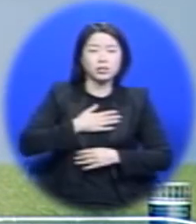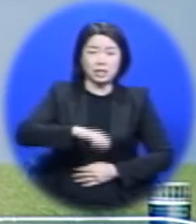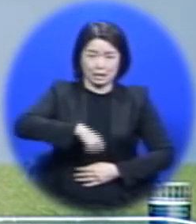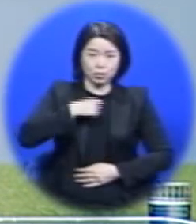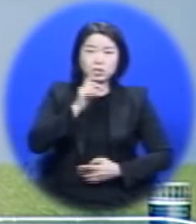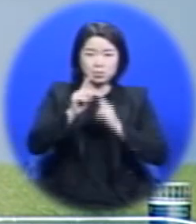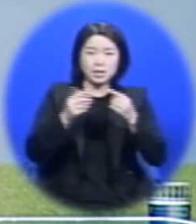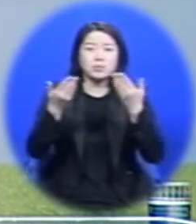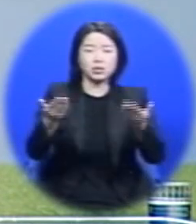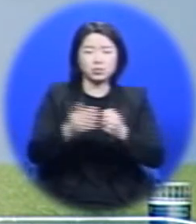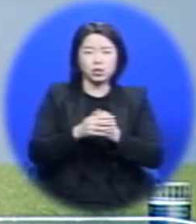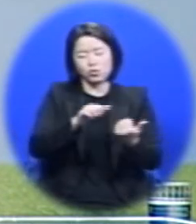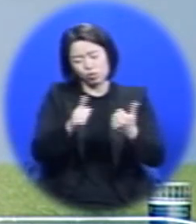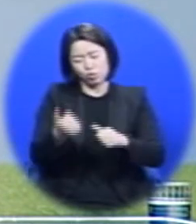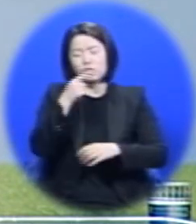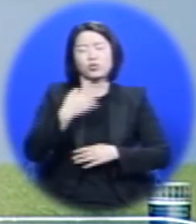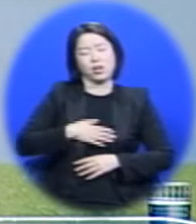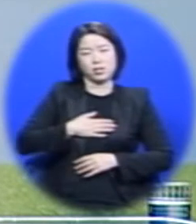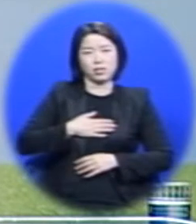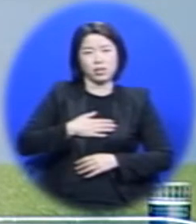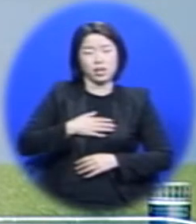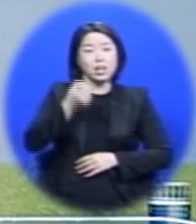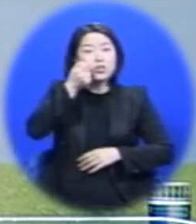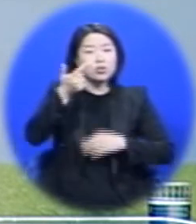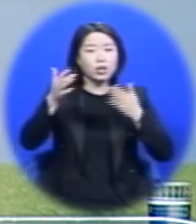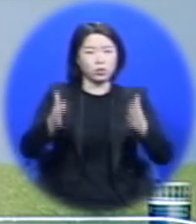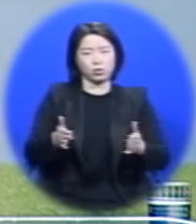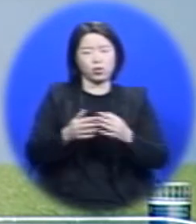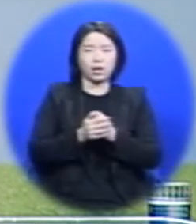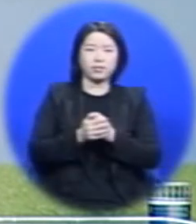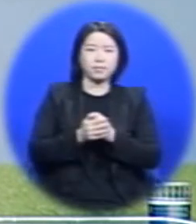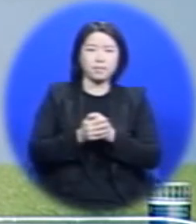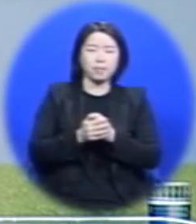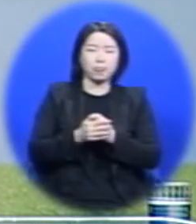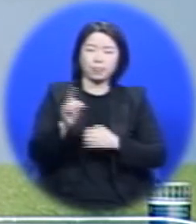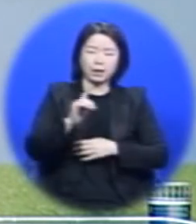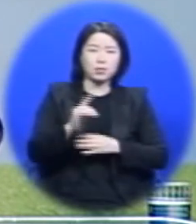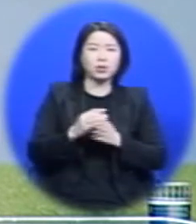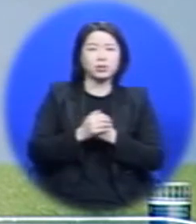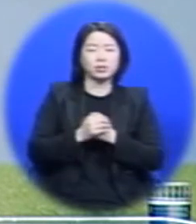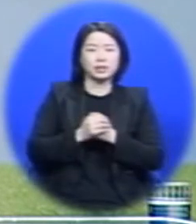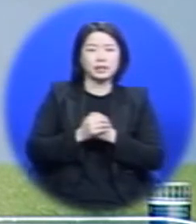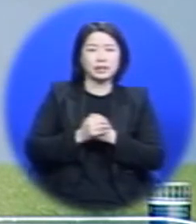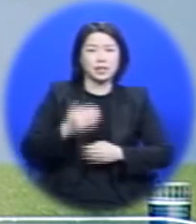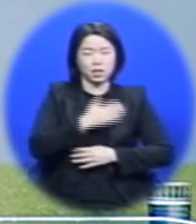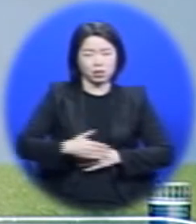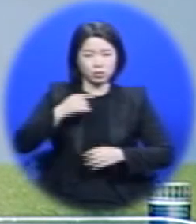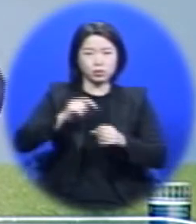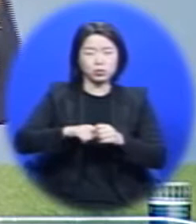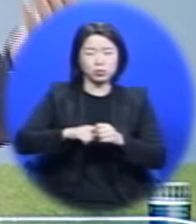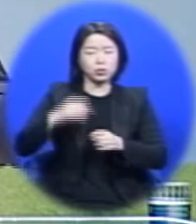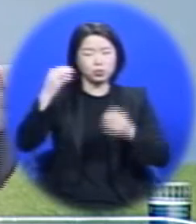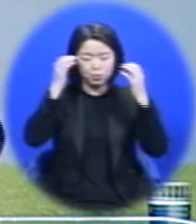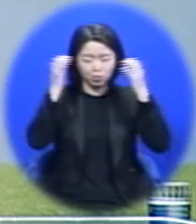말씀을 드리면 정말 죽는 줄 알았어요. 지난 6개월 동안. 뭐 육신적으로 고생을 했고